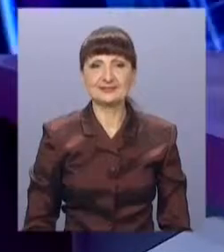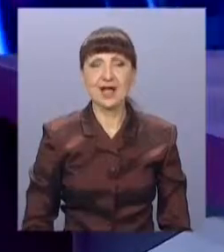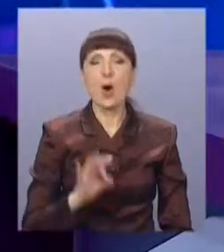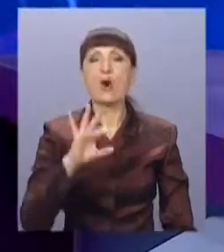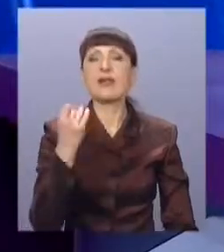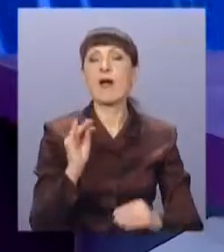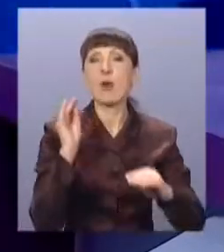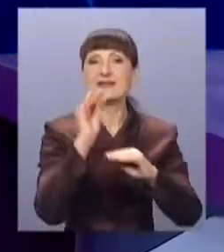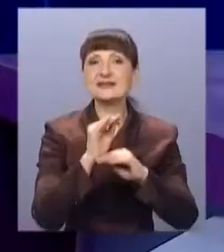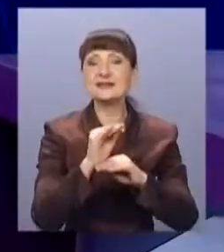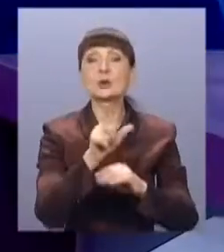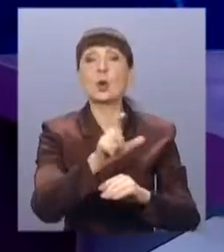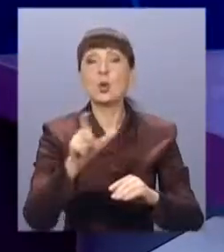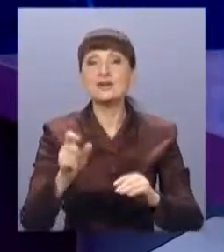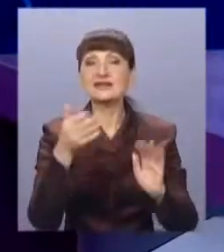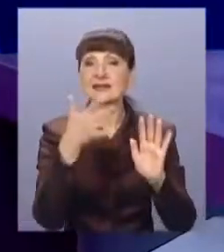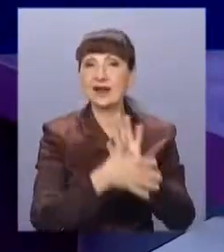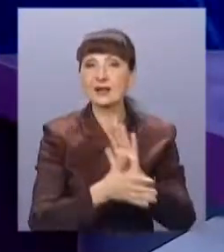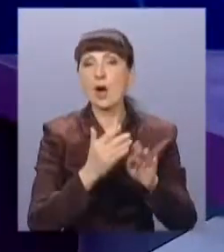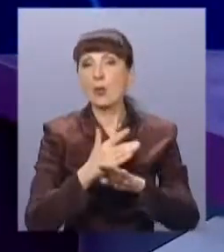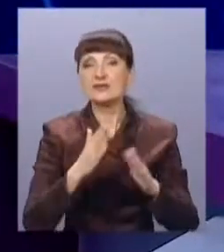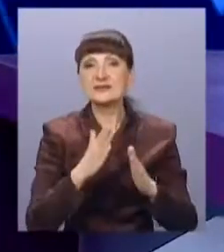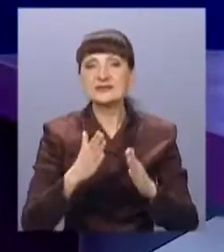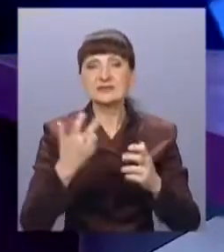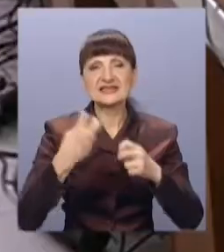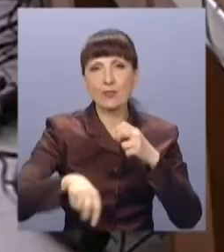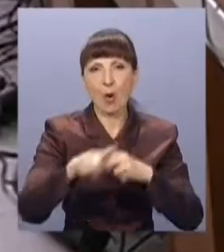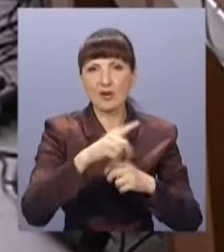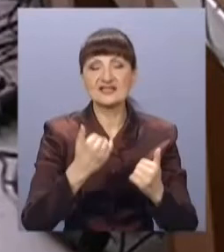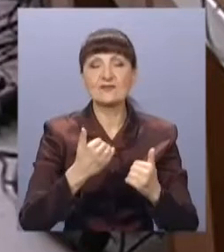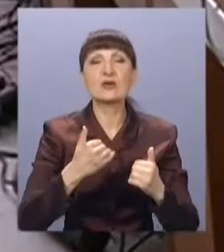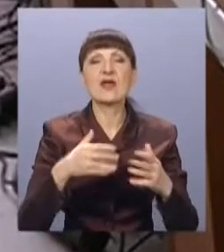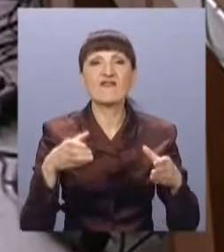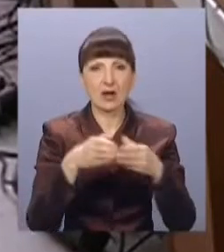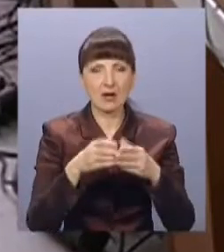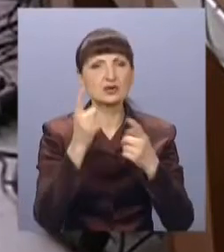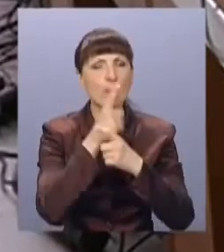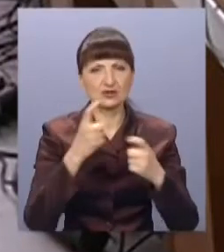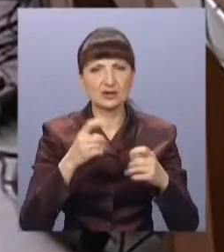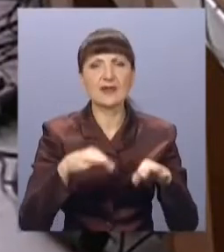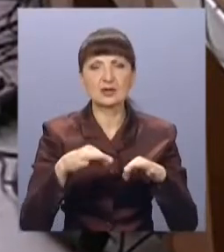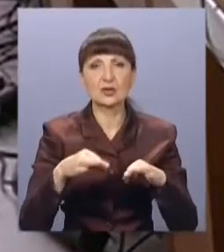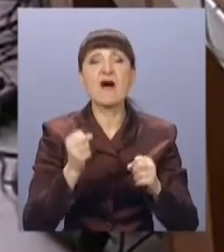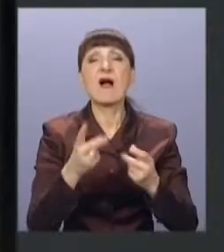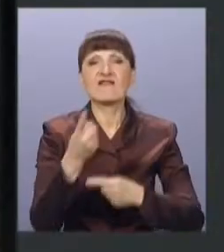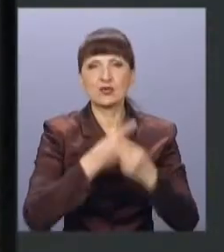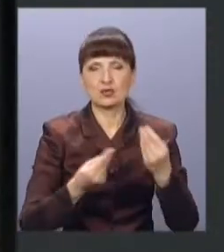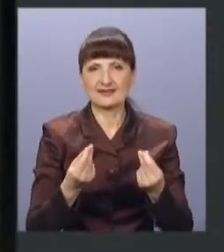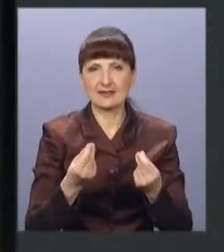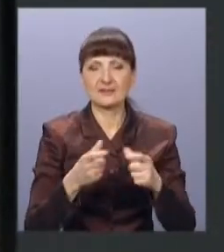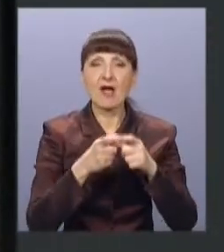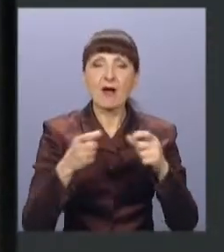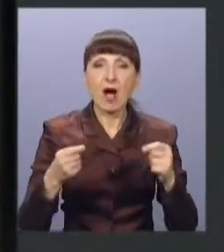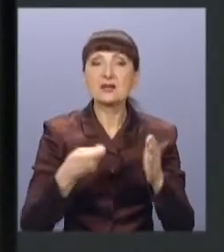Онай компенсирует пользователям затраты после системного сбоя. Сегодня в транспортном холдинге сообщили, как вернуть деньги. С картой и